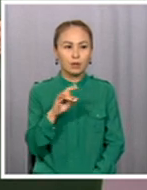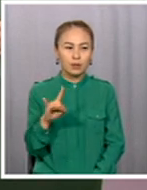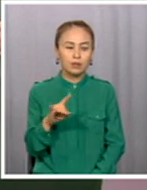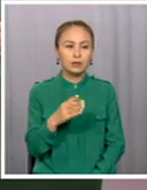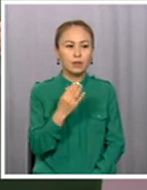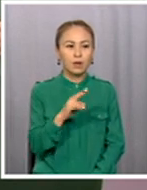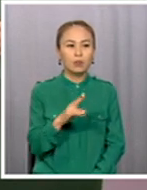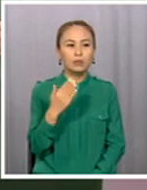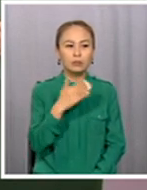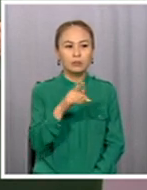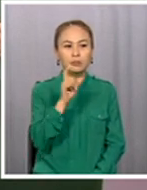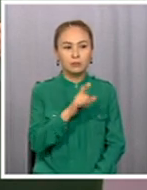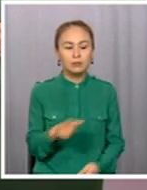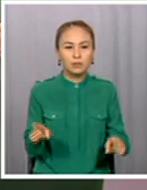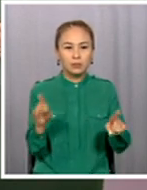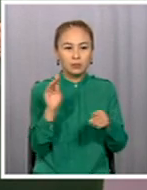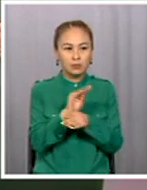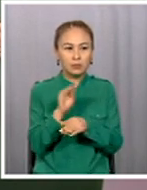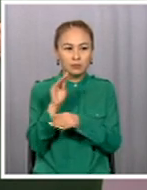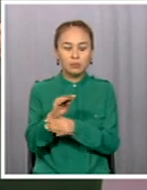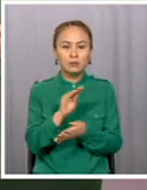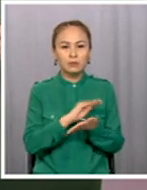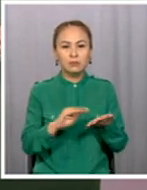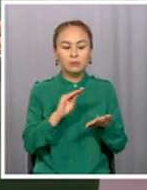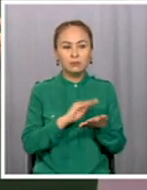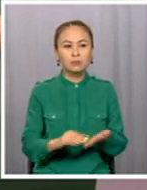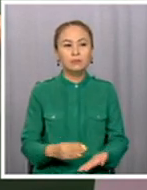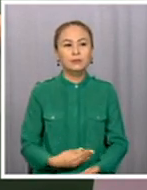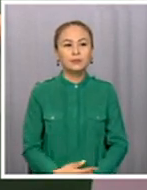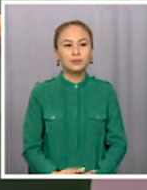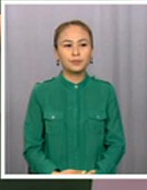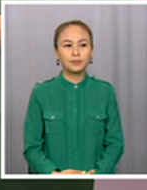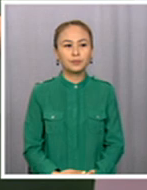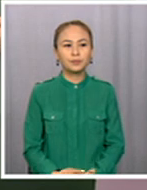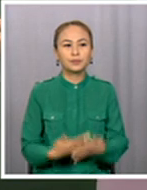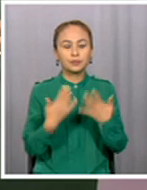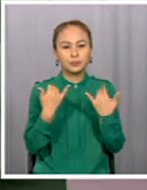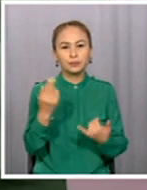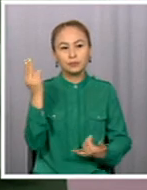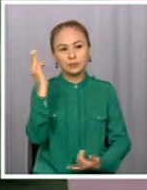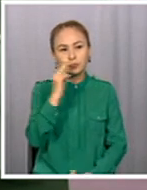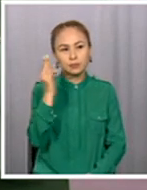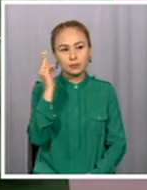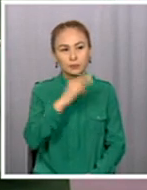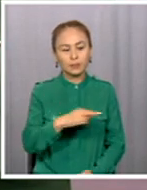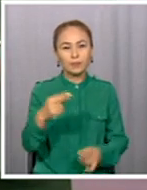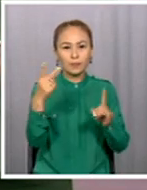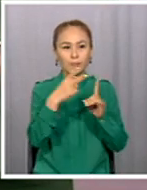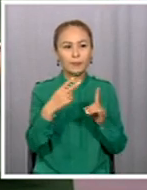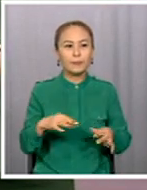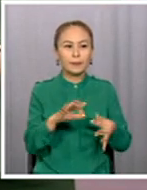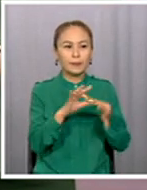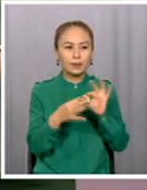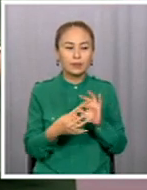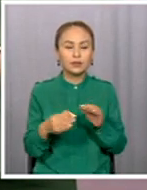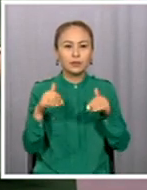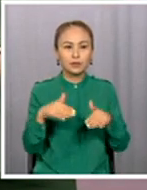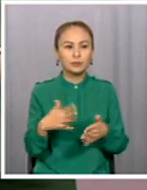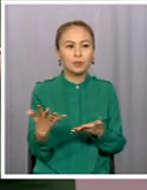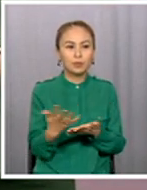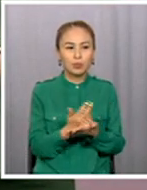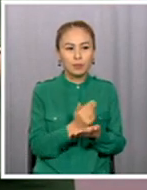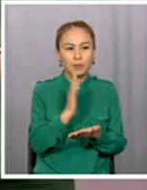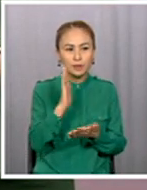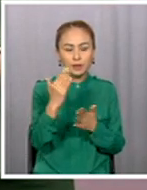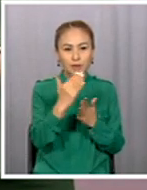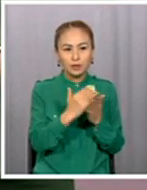шылау тұлғалас қосымшалардың жазылуы. Бүгінгі сабақта мәтін мазмұны бойынша шешім